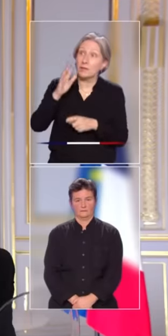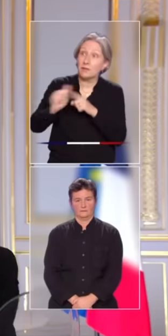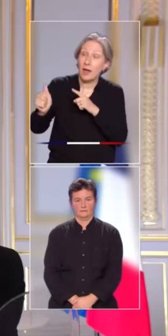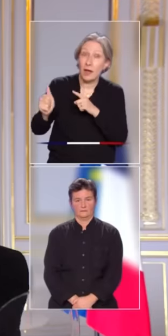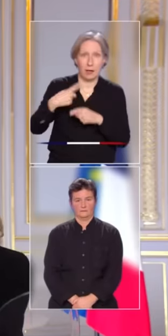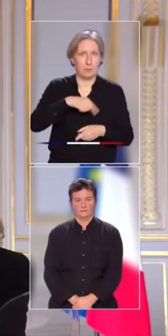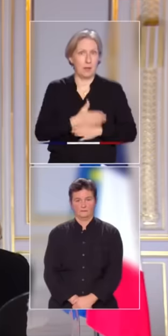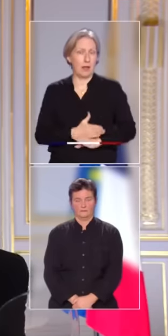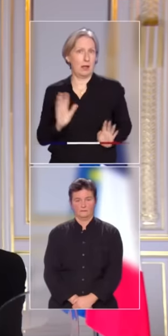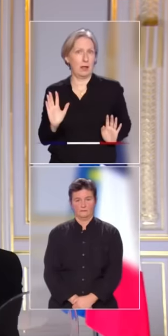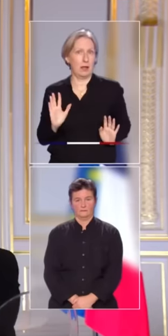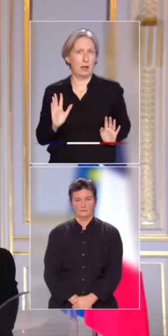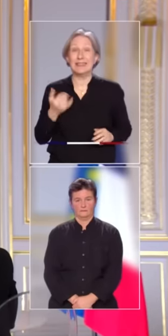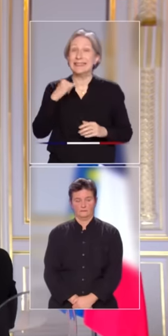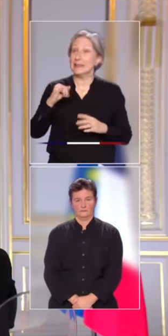si la guerre venait